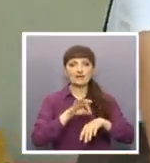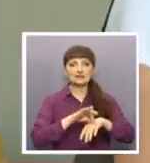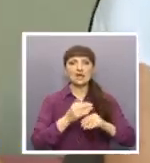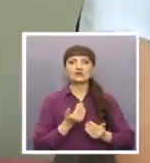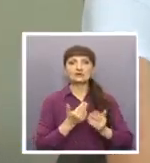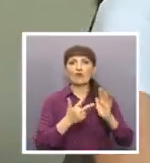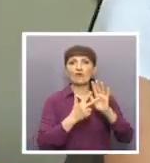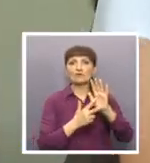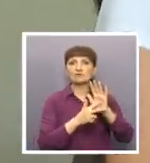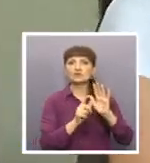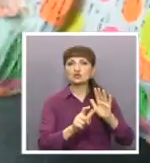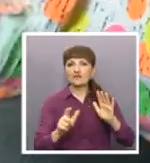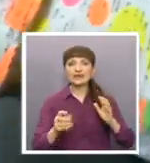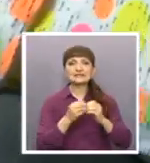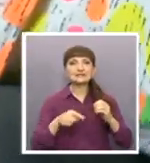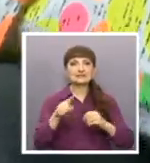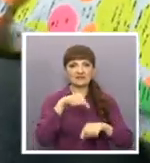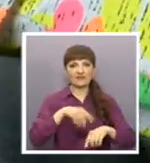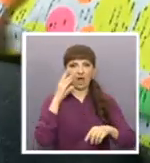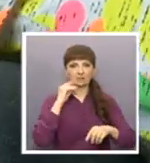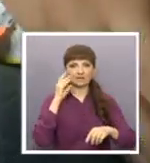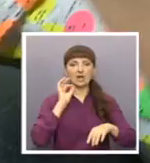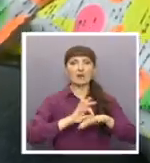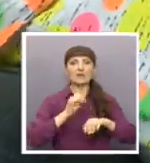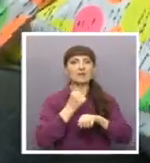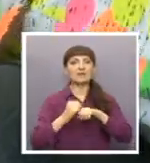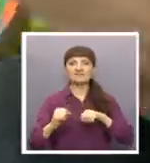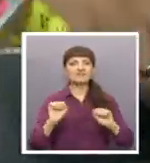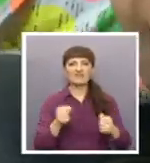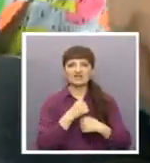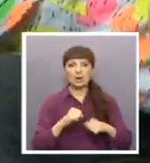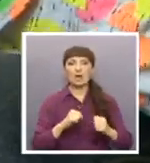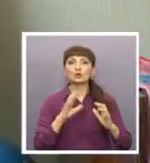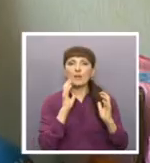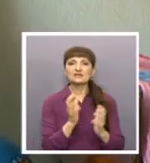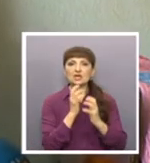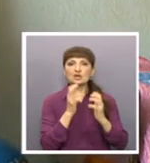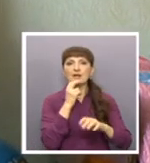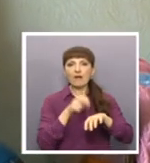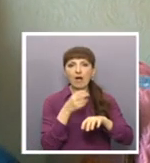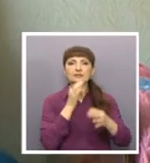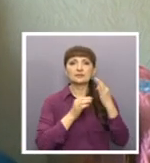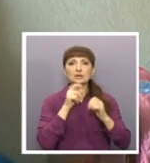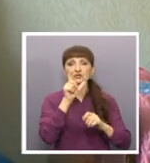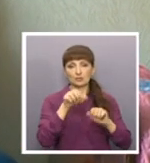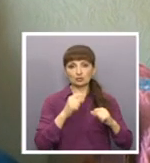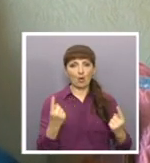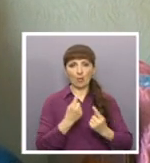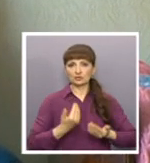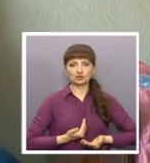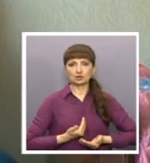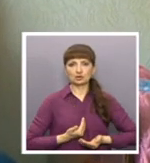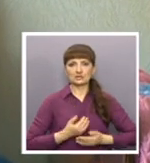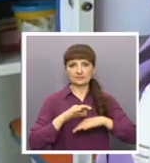живут 80 человек, 10 из них в Алматы. Болезнь победить нельзя, но при поддерживании здоровья человек может вести обычный образ